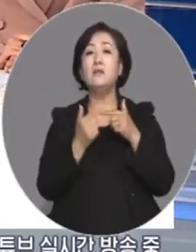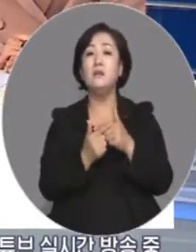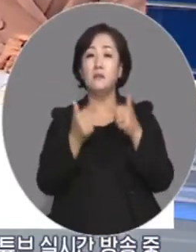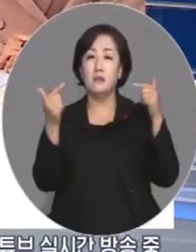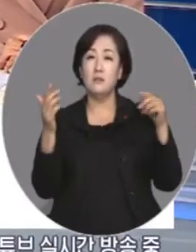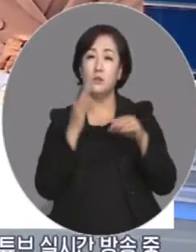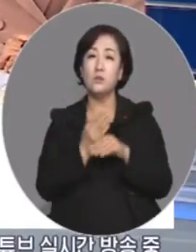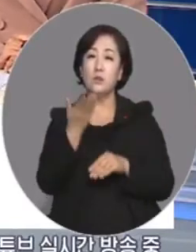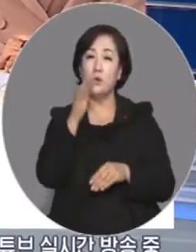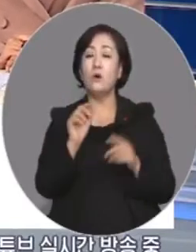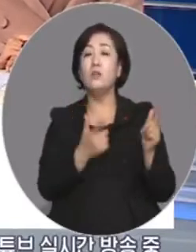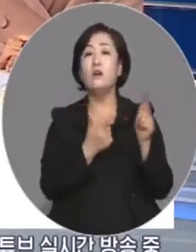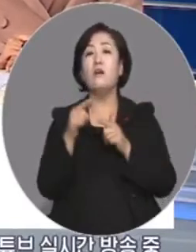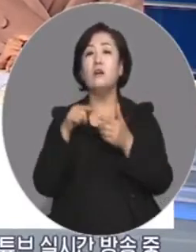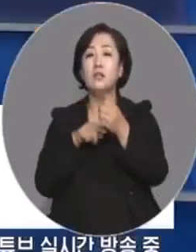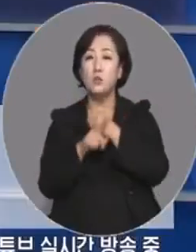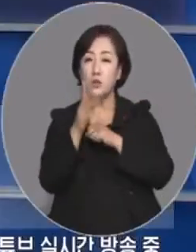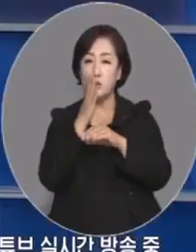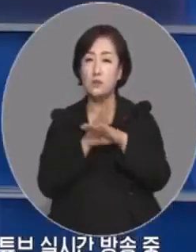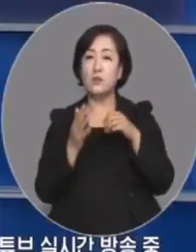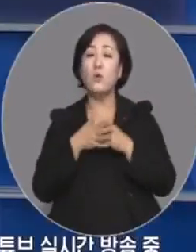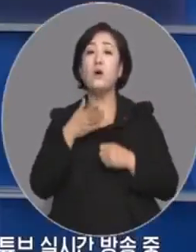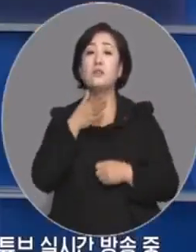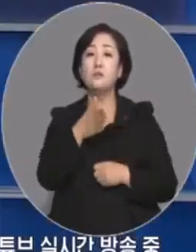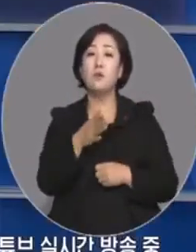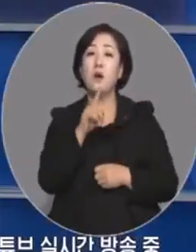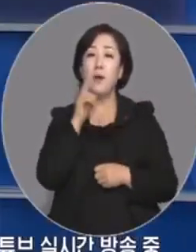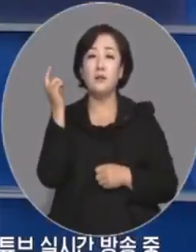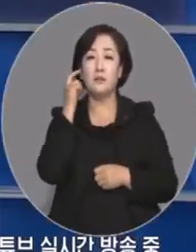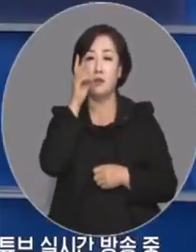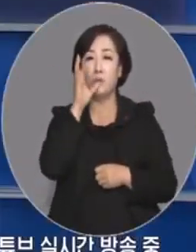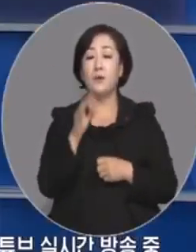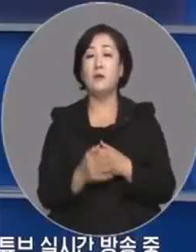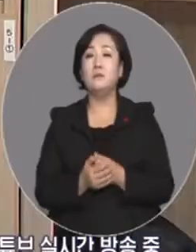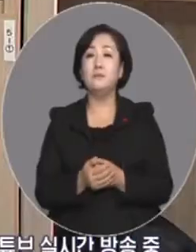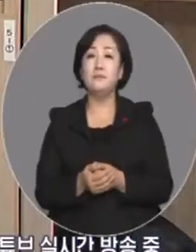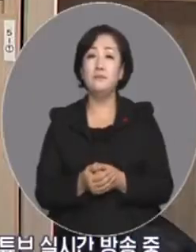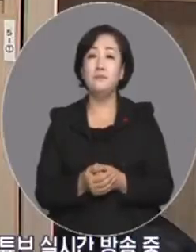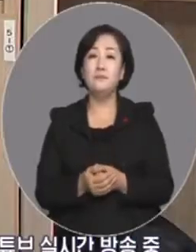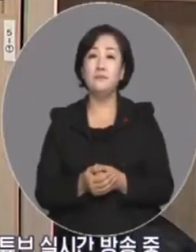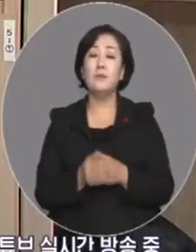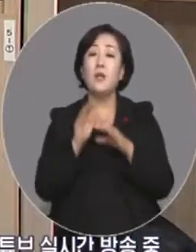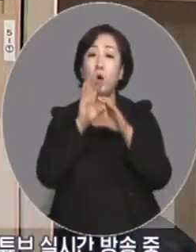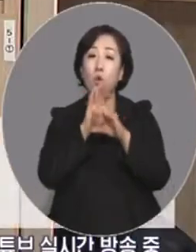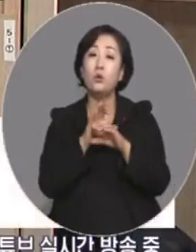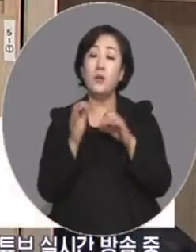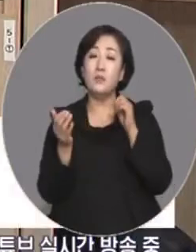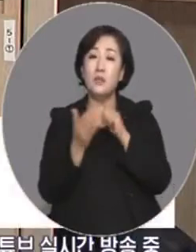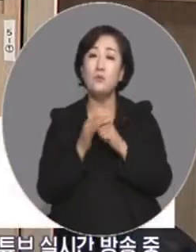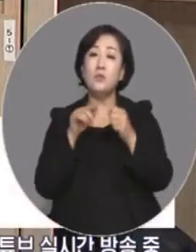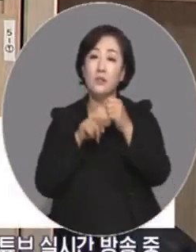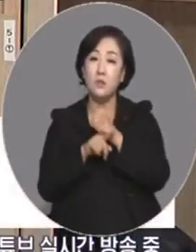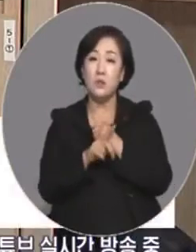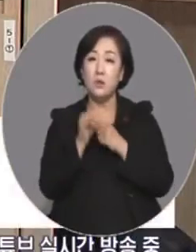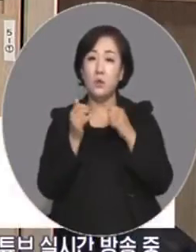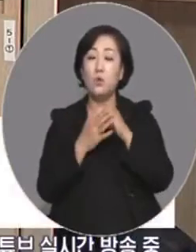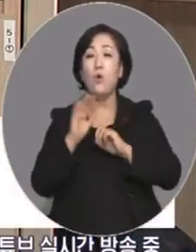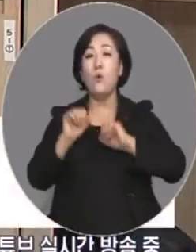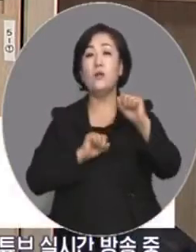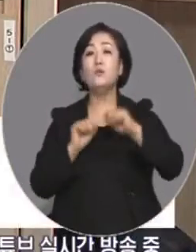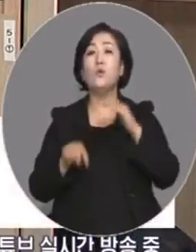있습니다. 그런데는 다양한 이유가 있었는데 이건 전문가 의견을 들어보겠습니다. 코로나 영향도 좀 있고요. 활동을